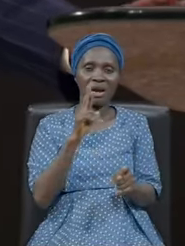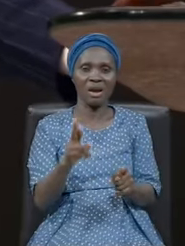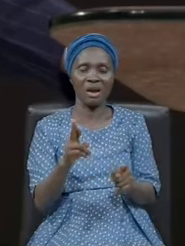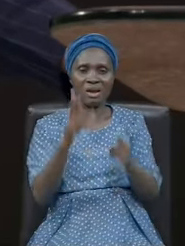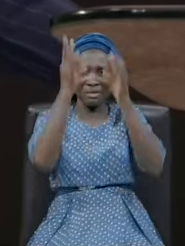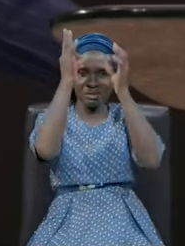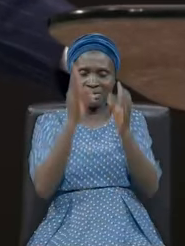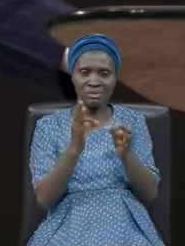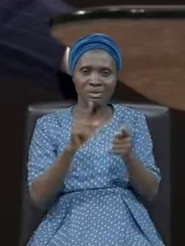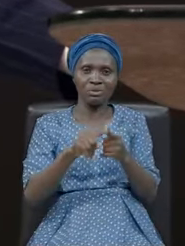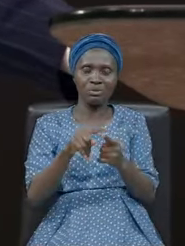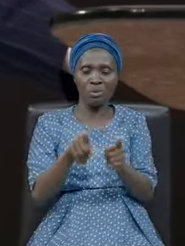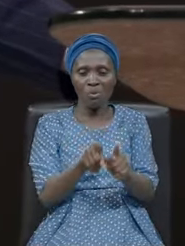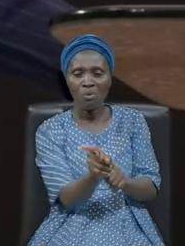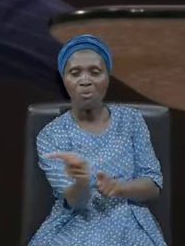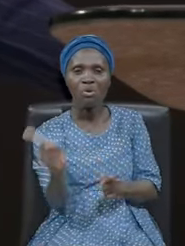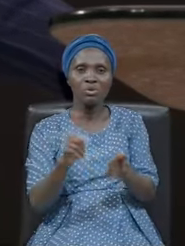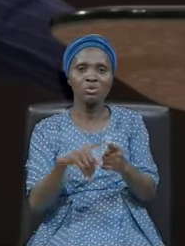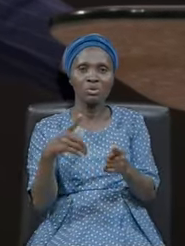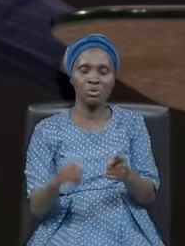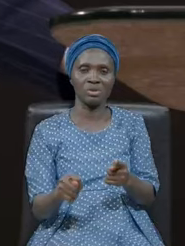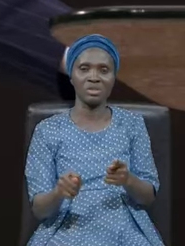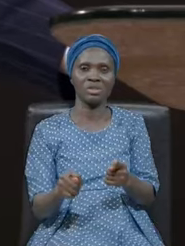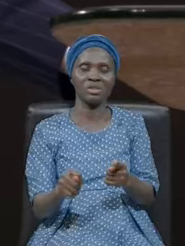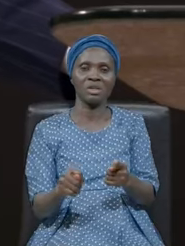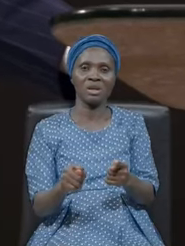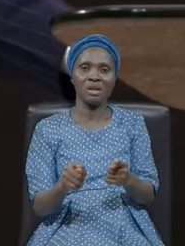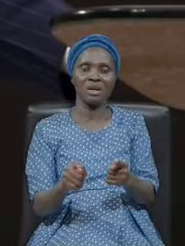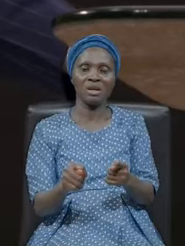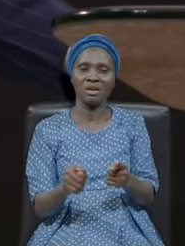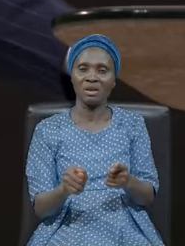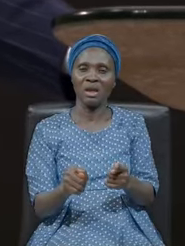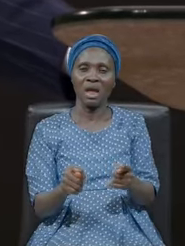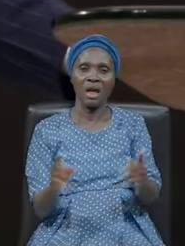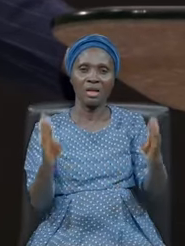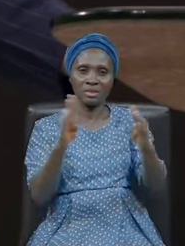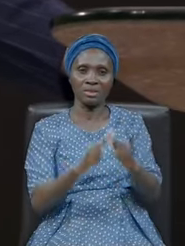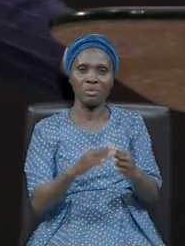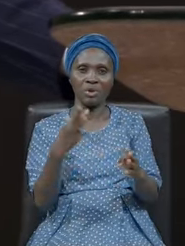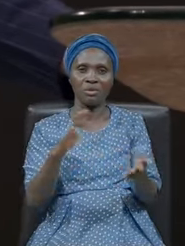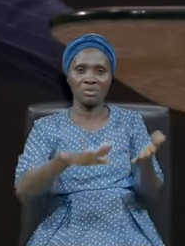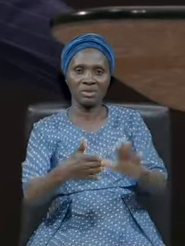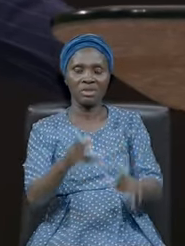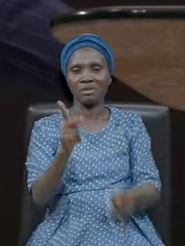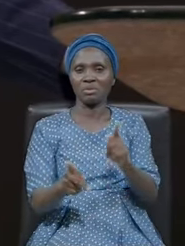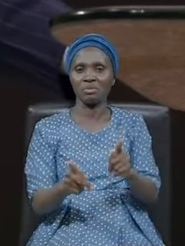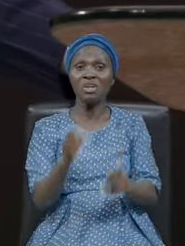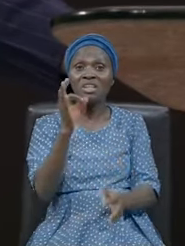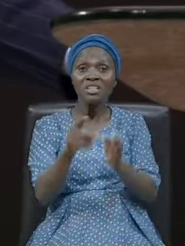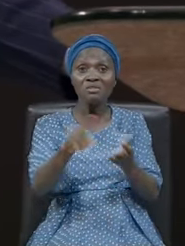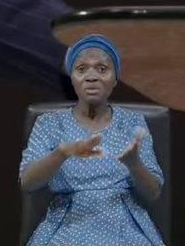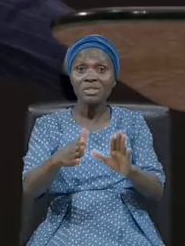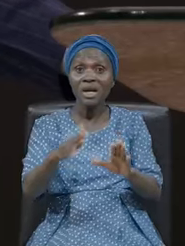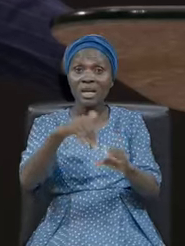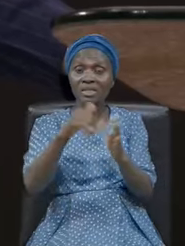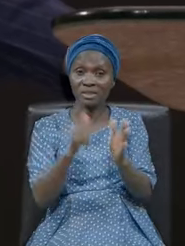à l'égarement s'il meurt dans cet état nous nous avons travaillé uvré